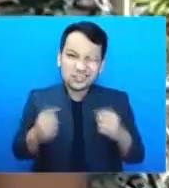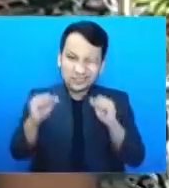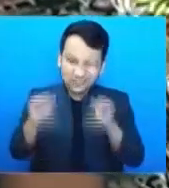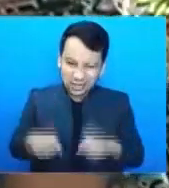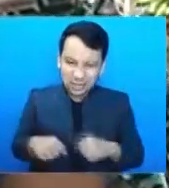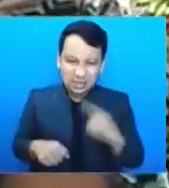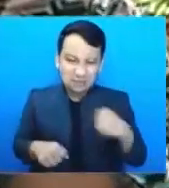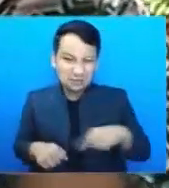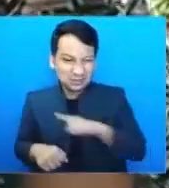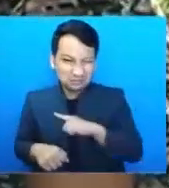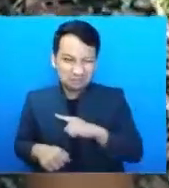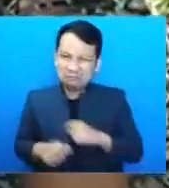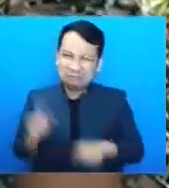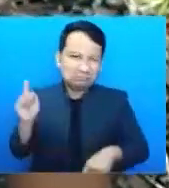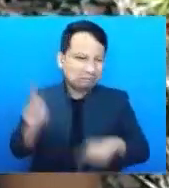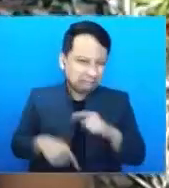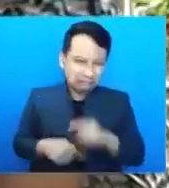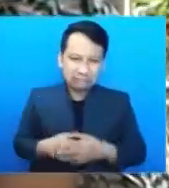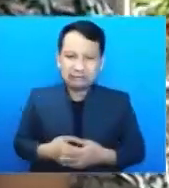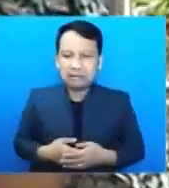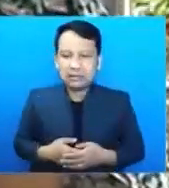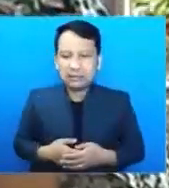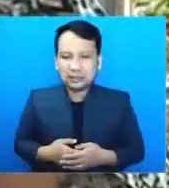pagkagaya namin senior, medyo